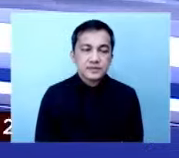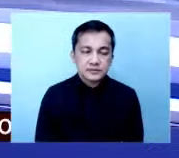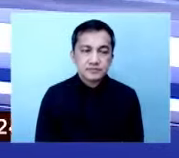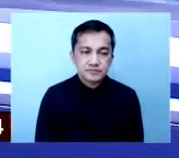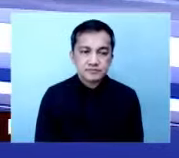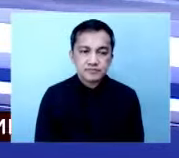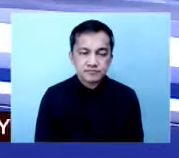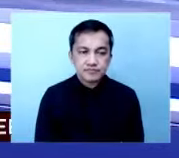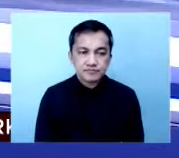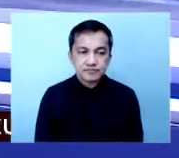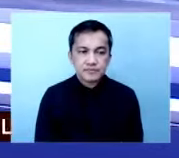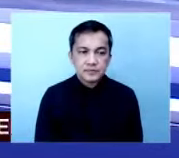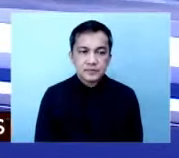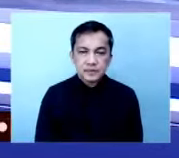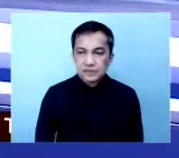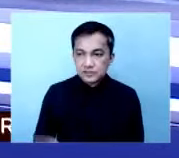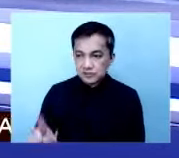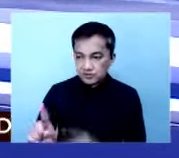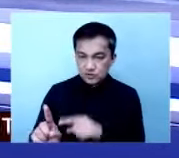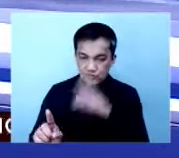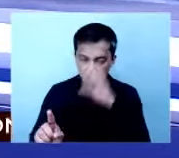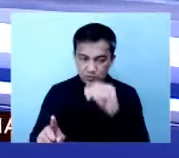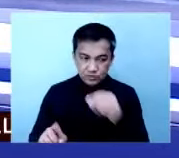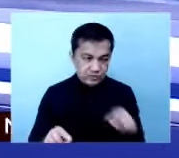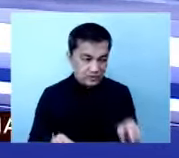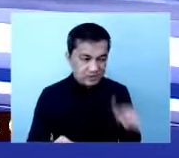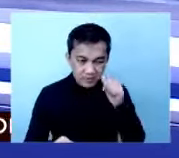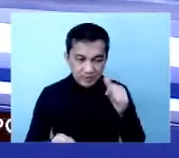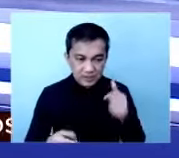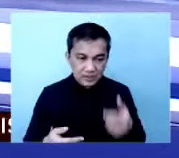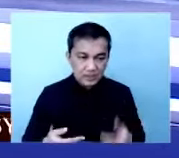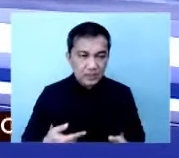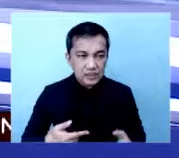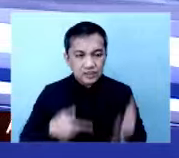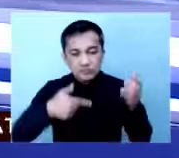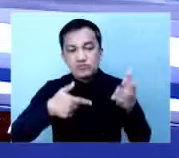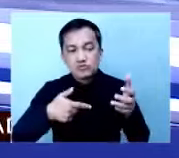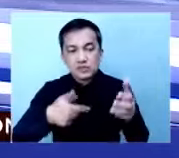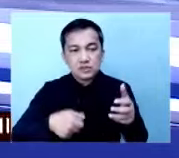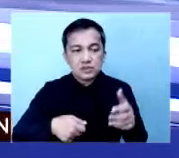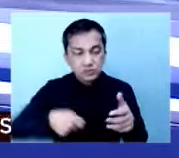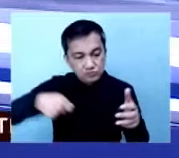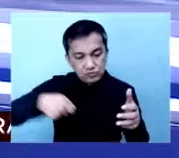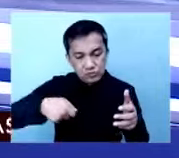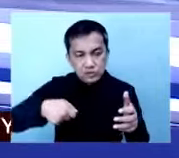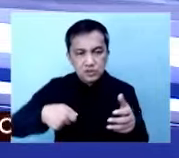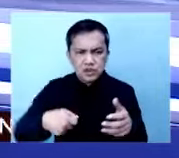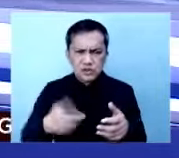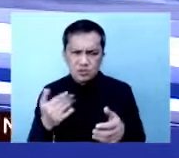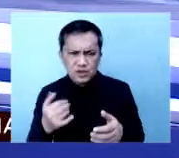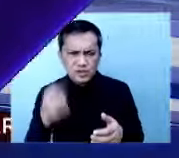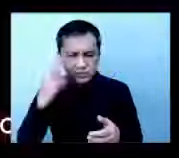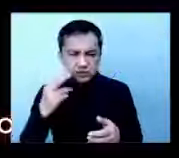Hinostage ng lalaki ang isang babae sa Cagayan de Oro City. Ang dahilan ng suspect, malaking utang. Nato Frontline Report.